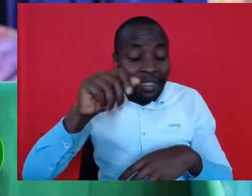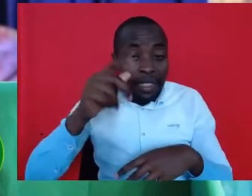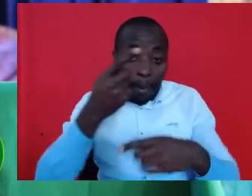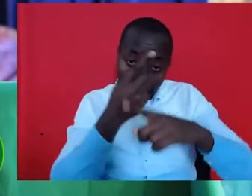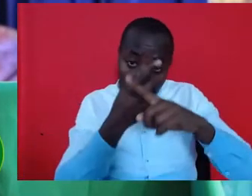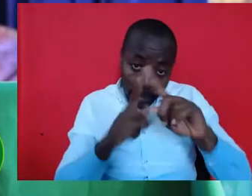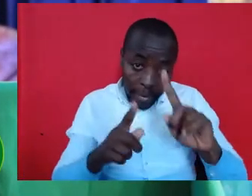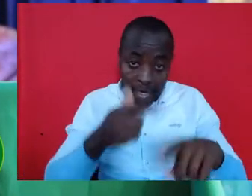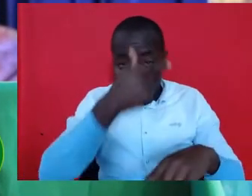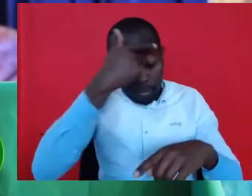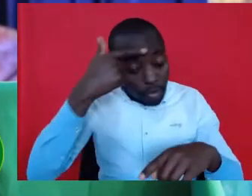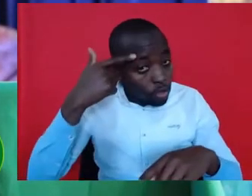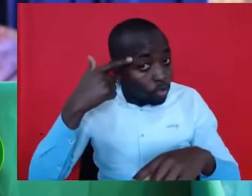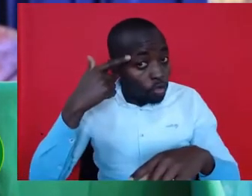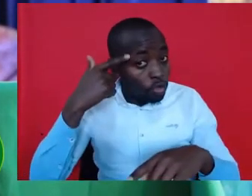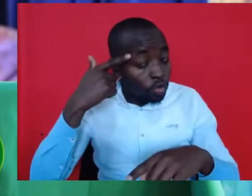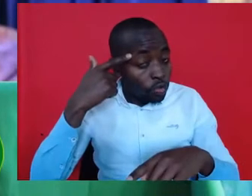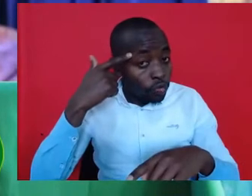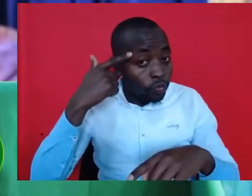lakini kwa sababu